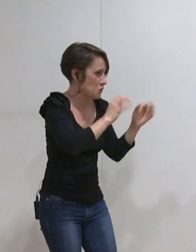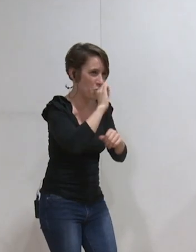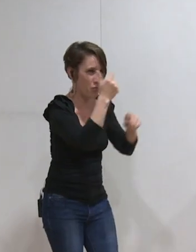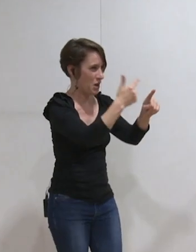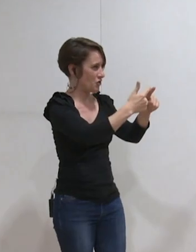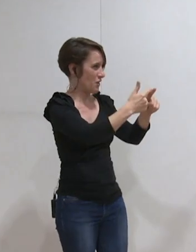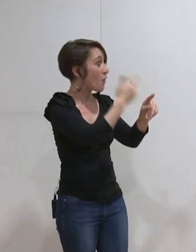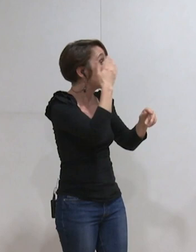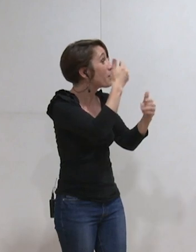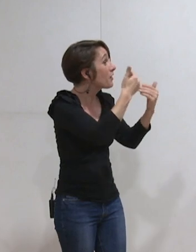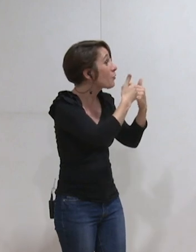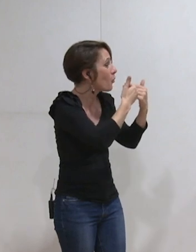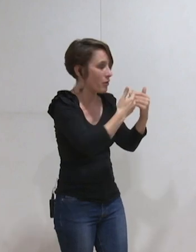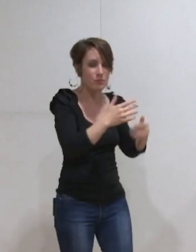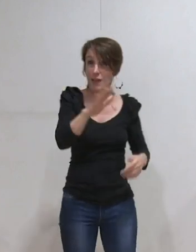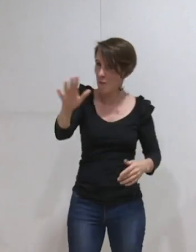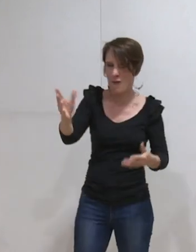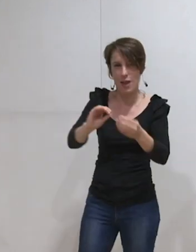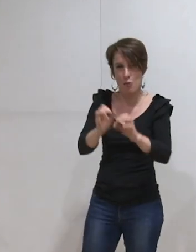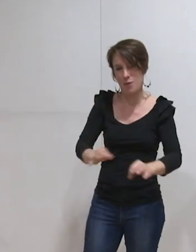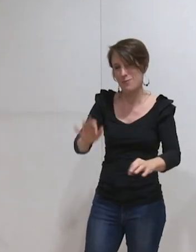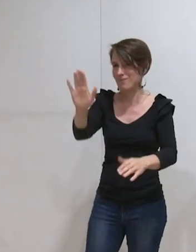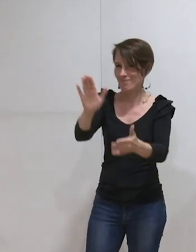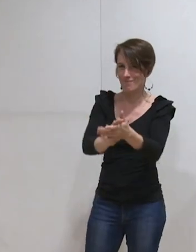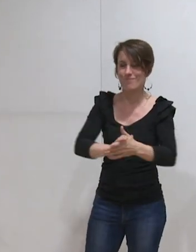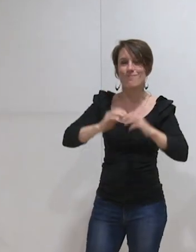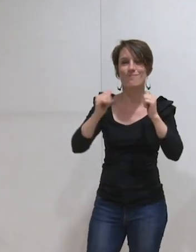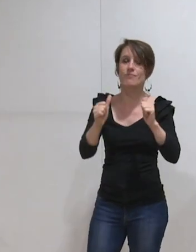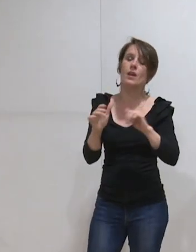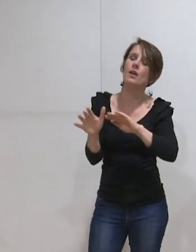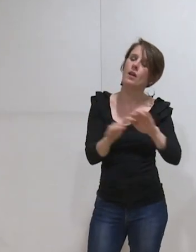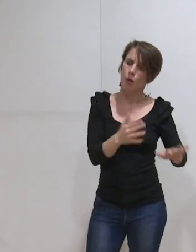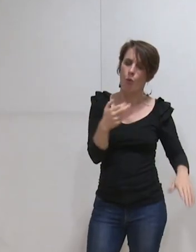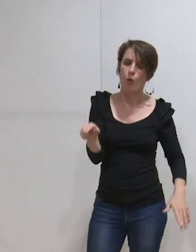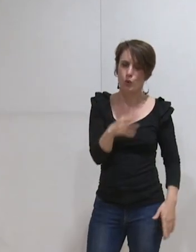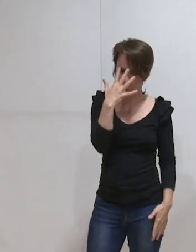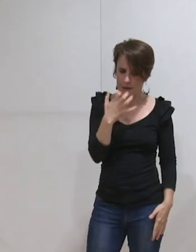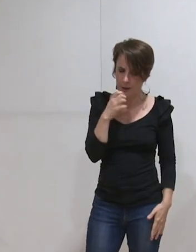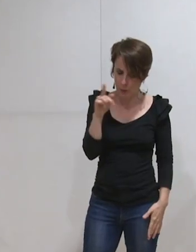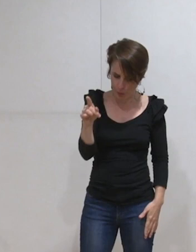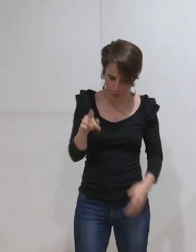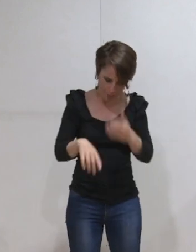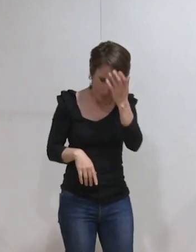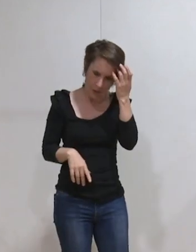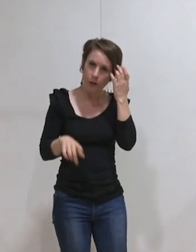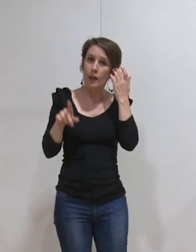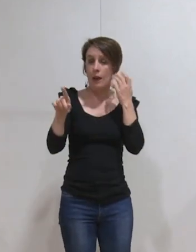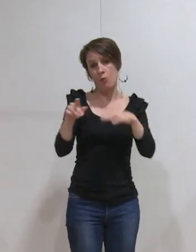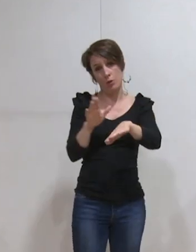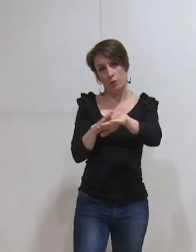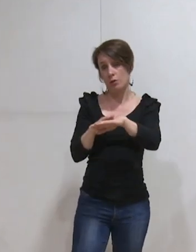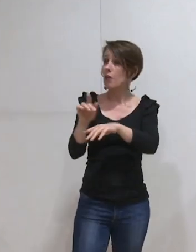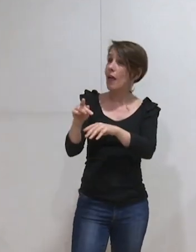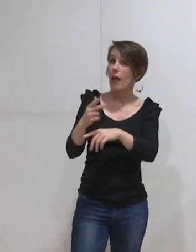euh non plus plus plus sérieusement sur le dispositif que vous enfin que vous indiquer il est tout à fait illégal en